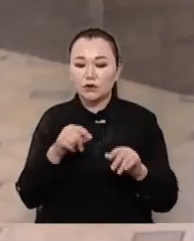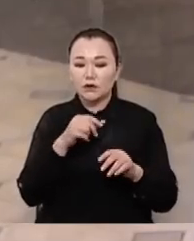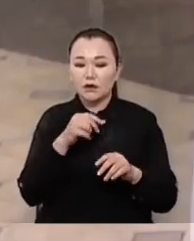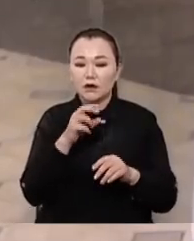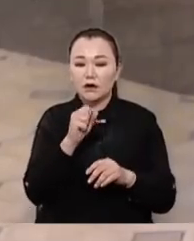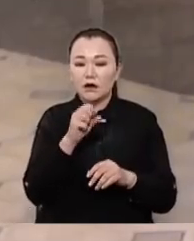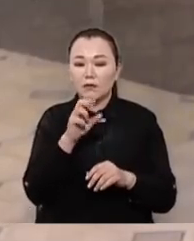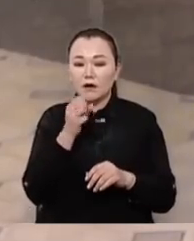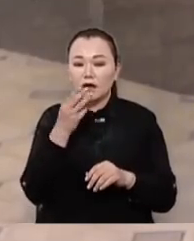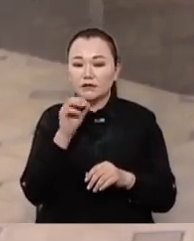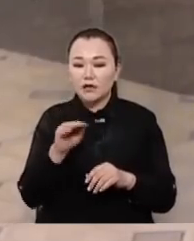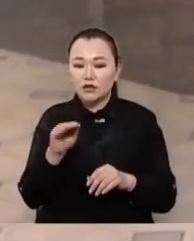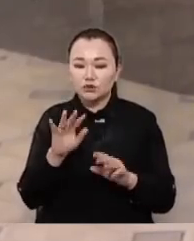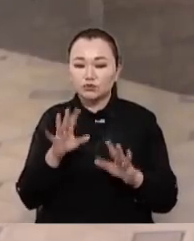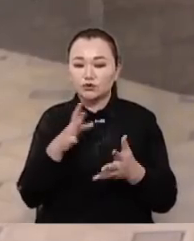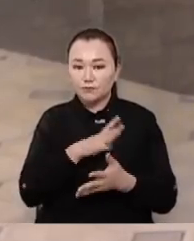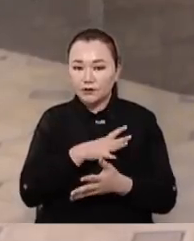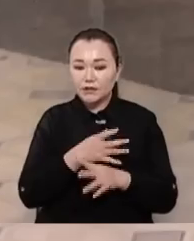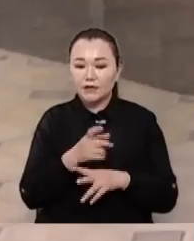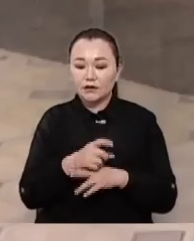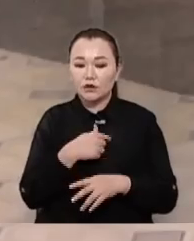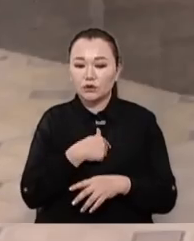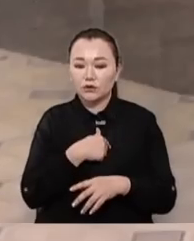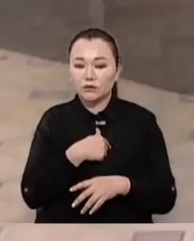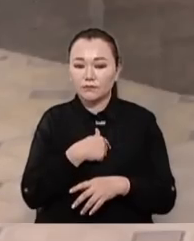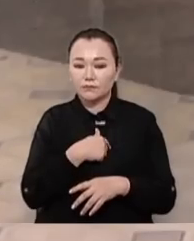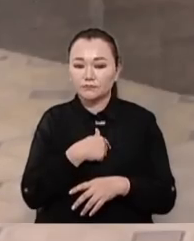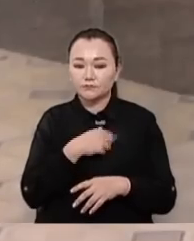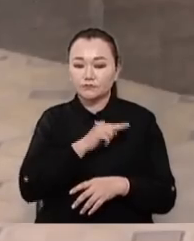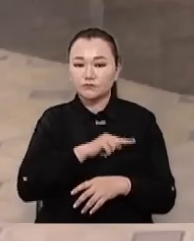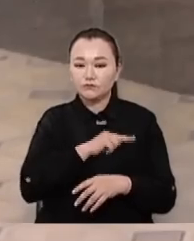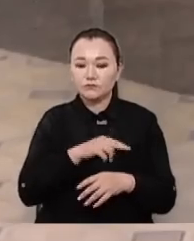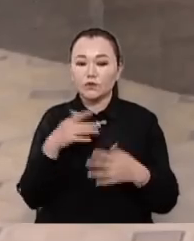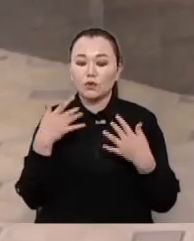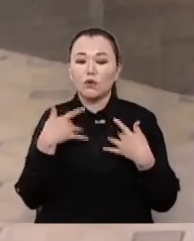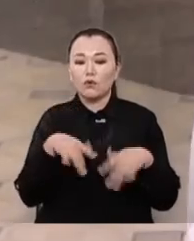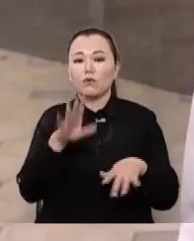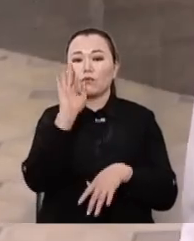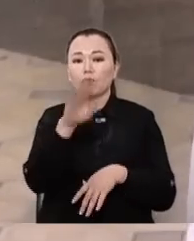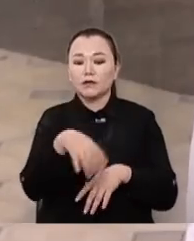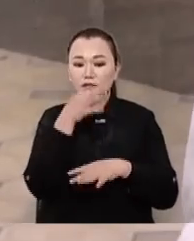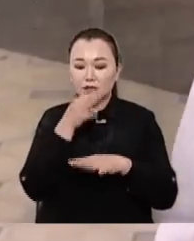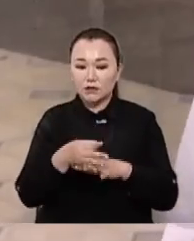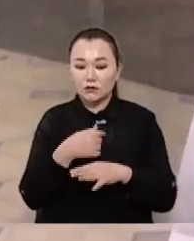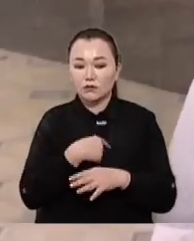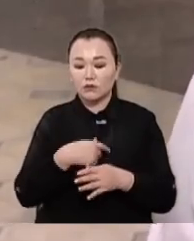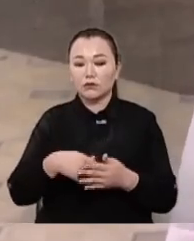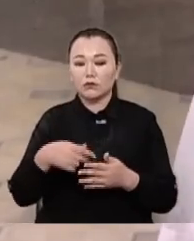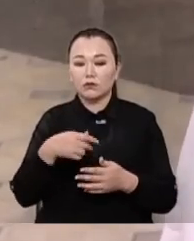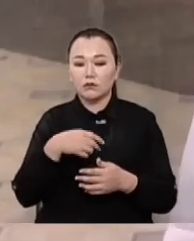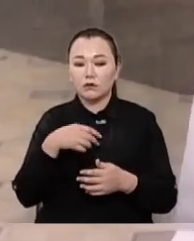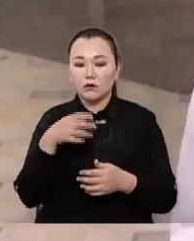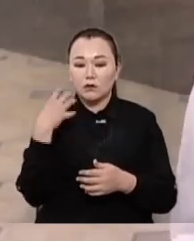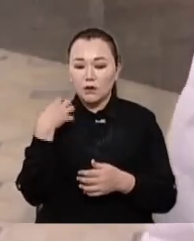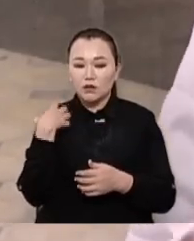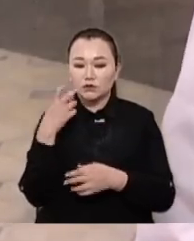abataj boldı negizi. Sonra menen bizde men жұмыстан кетсең кете беріңдер деді. Сосын мен жұмысқа